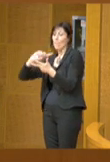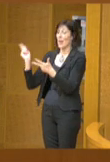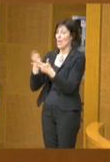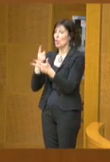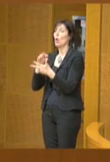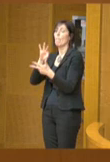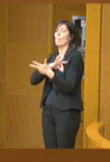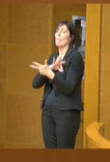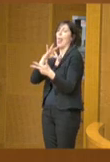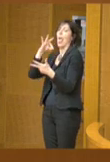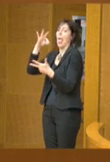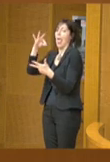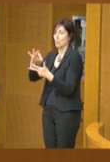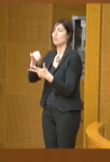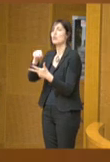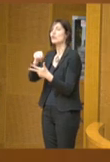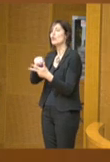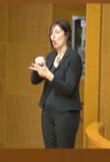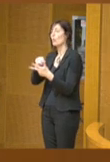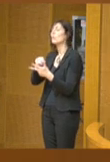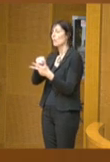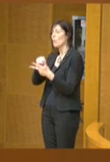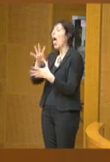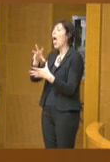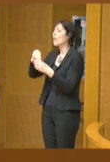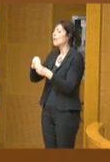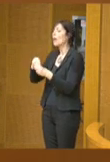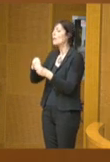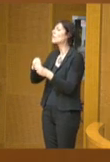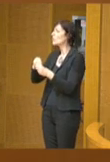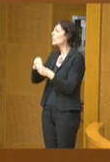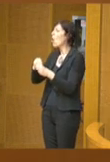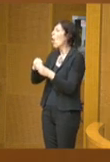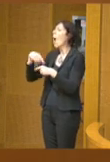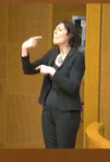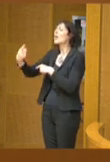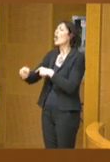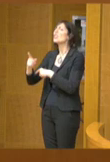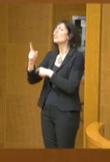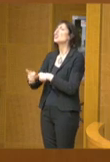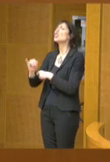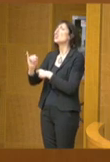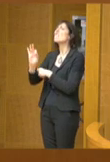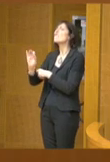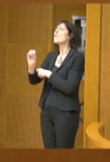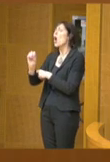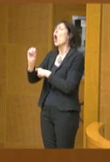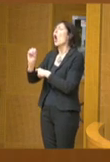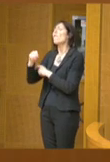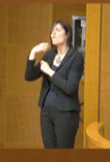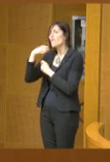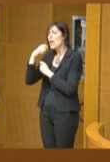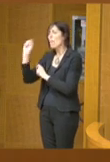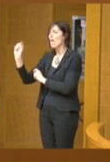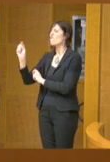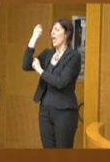corso dell'evento speciale all'interno del, prossimo Giffoni Film Festival.